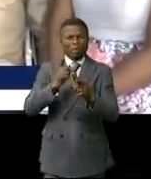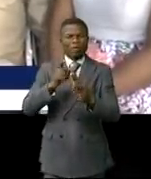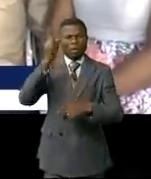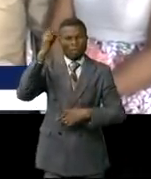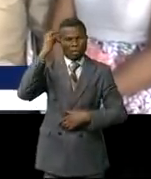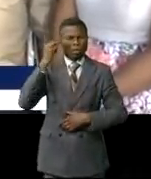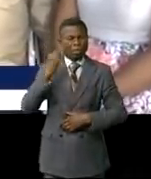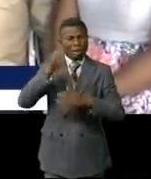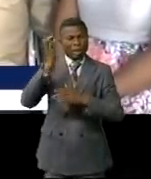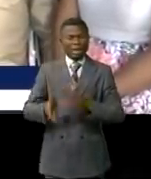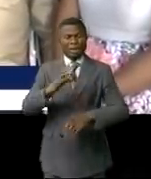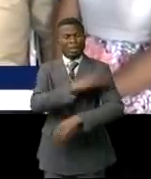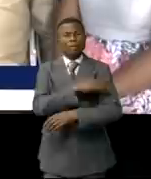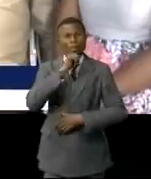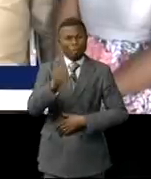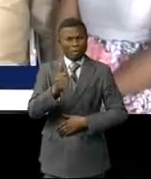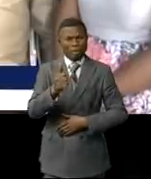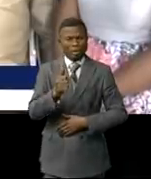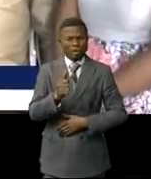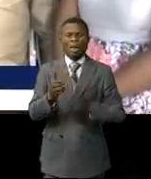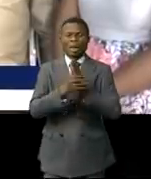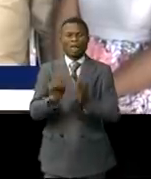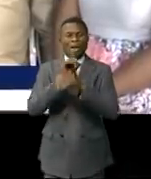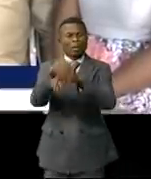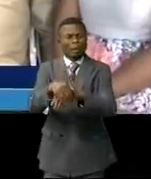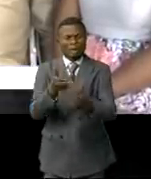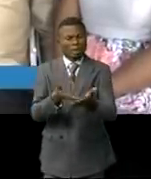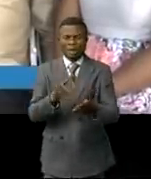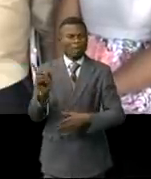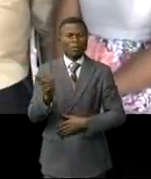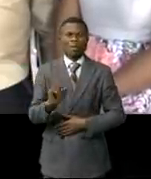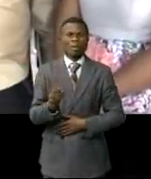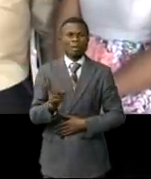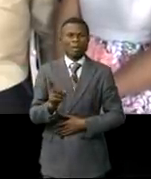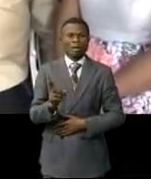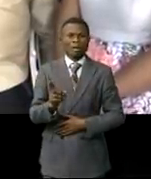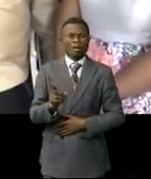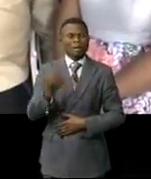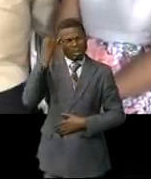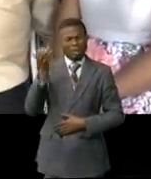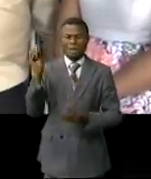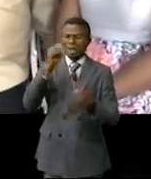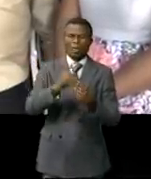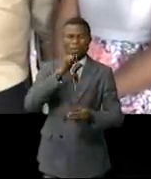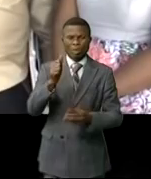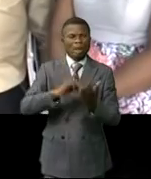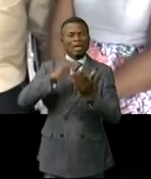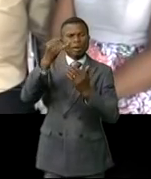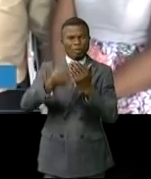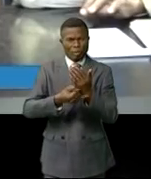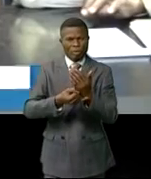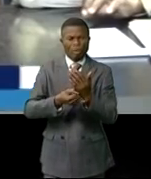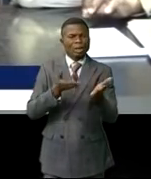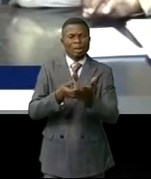pas ingénieur civil n'aura pas qualité pour pouvoir donc donner un avis sur un projet de